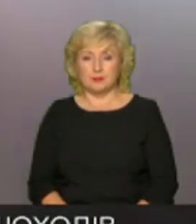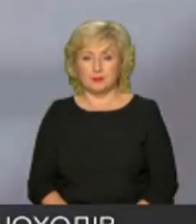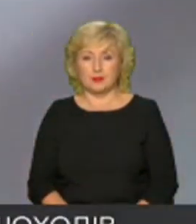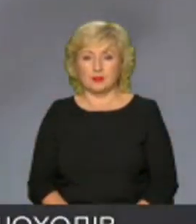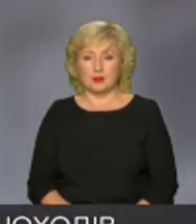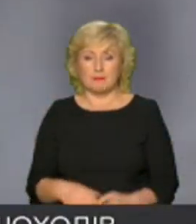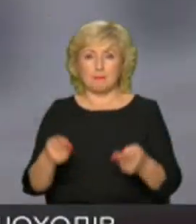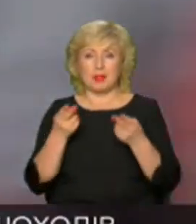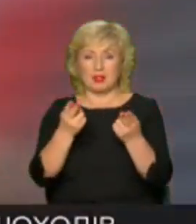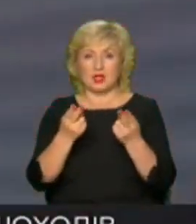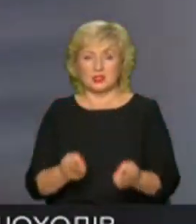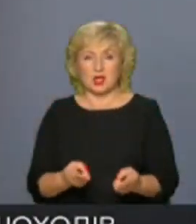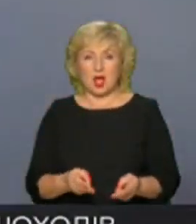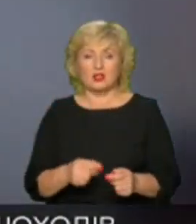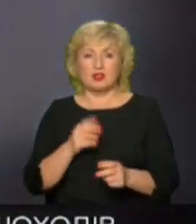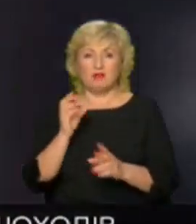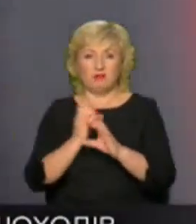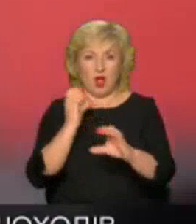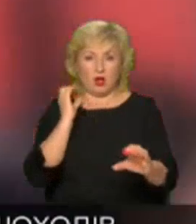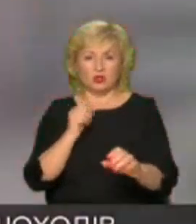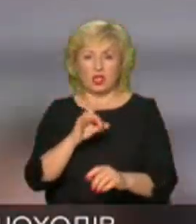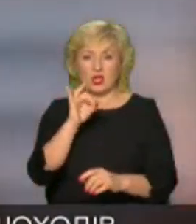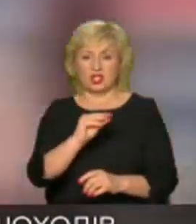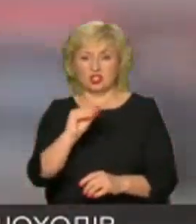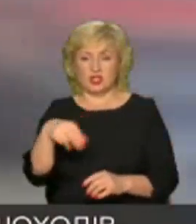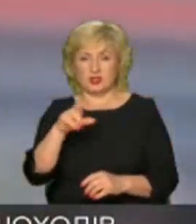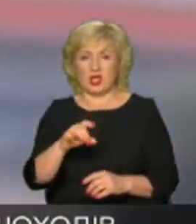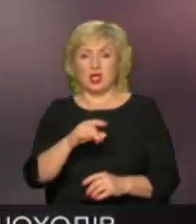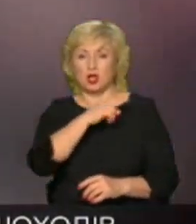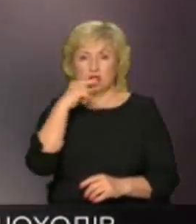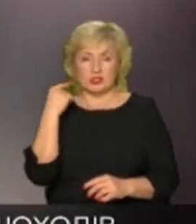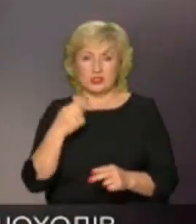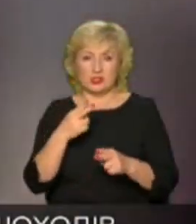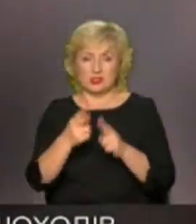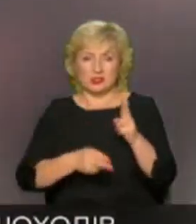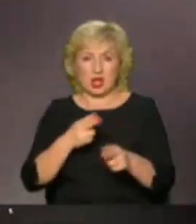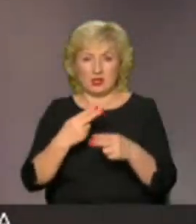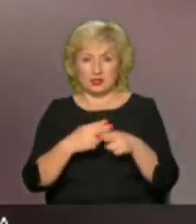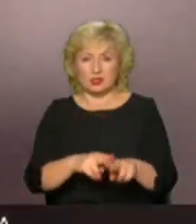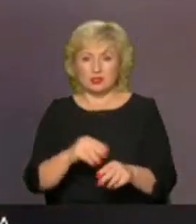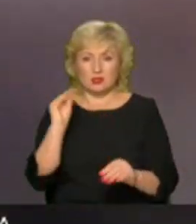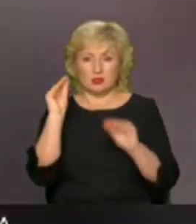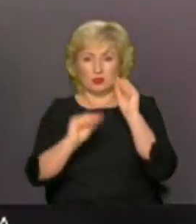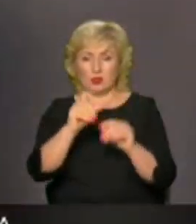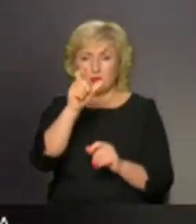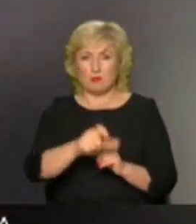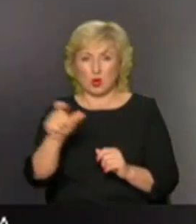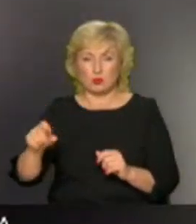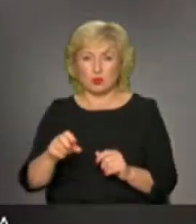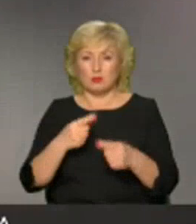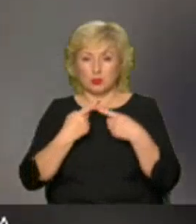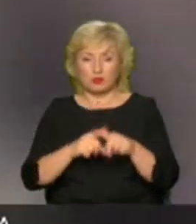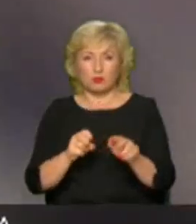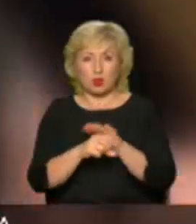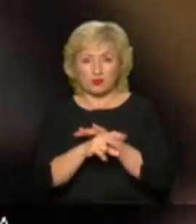Плацкартні вагони РЖД для тих, хто не обізнаний, це абревіатура російської залізниці. Вони набиті мобіками, провідники повтікали, але хай